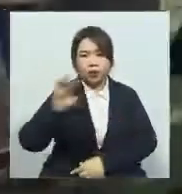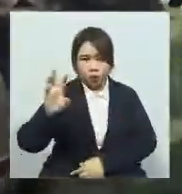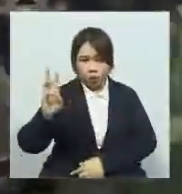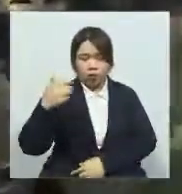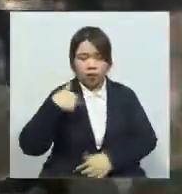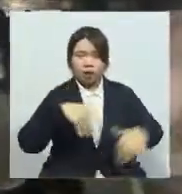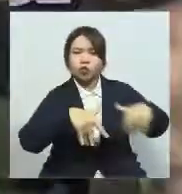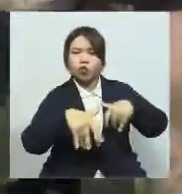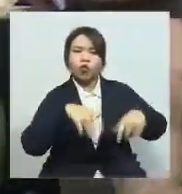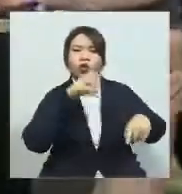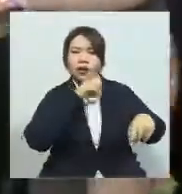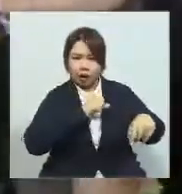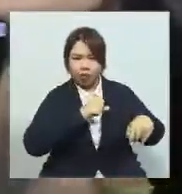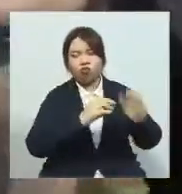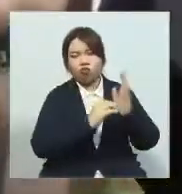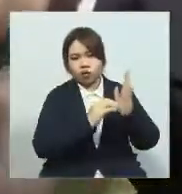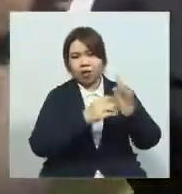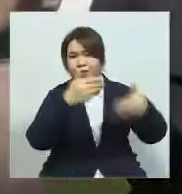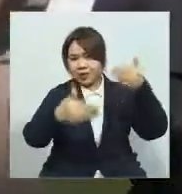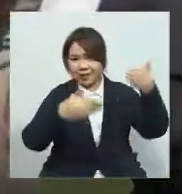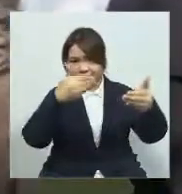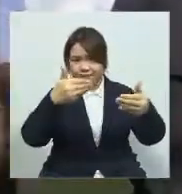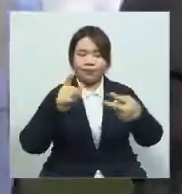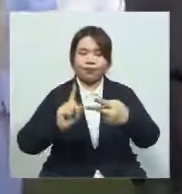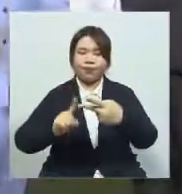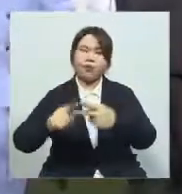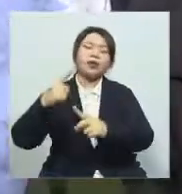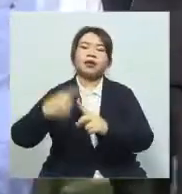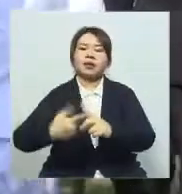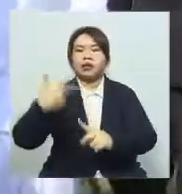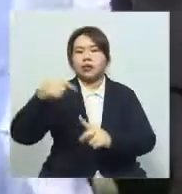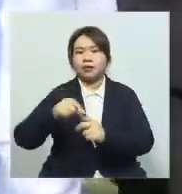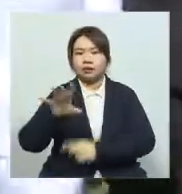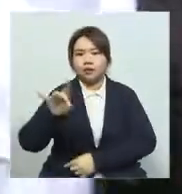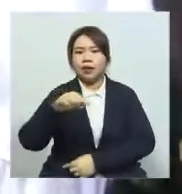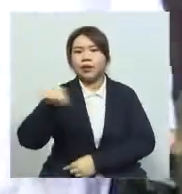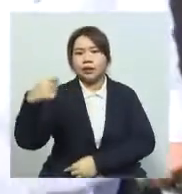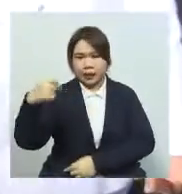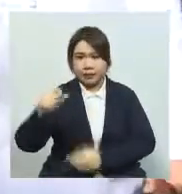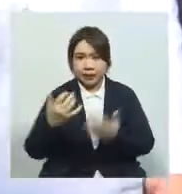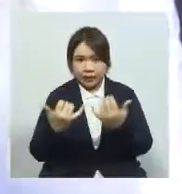ชนดั้งเดิมภายในกรุงเทพมหานครและระหว่างวันที่8ถึง10มีนาคมนี้ค่ะ